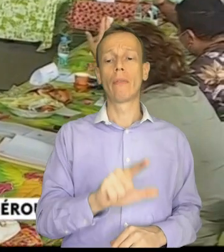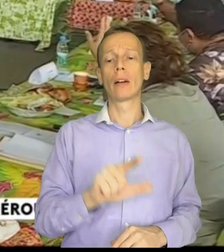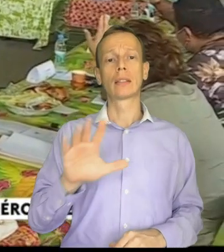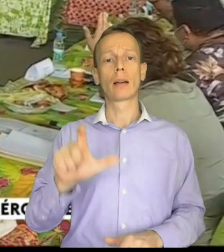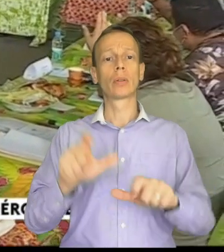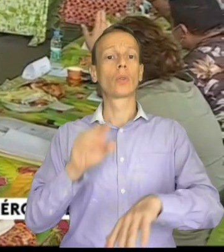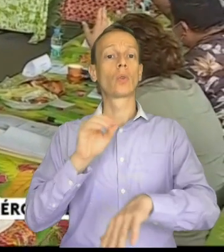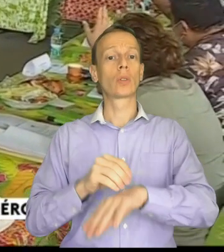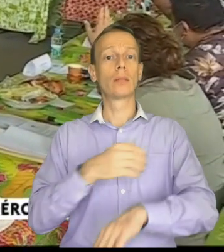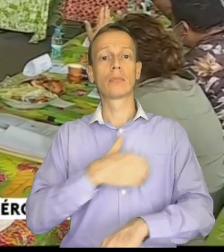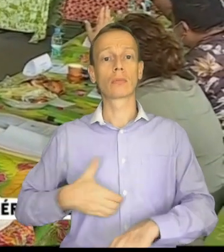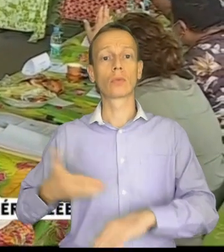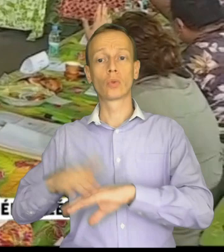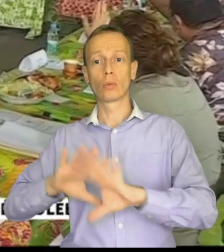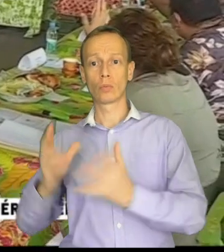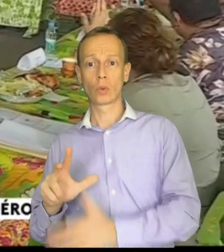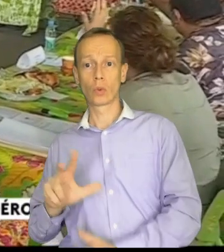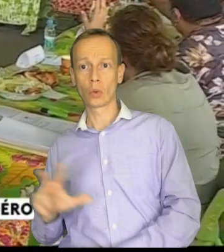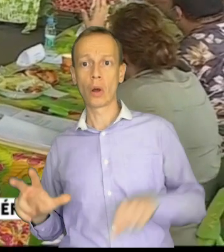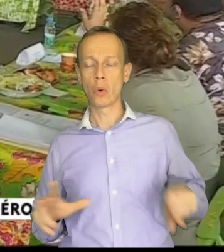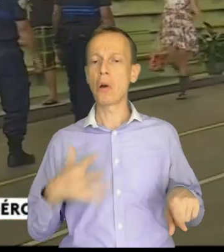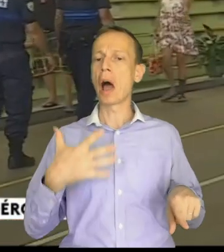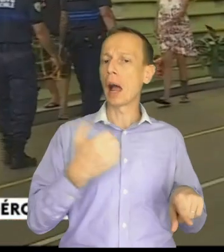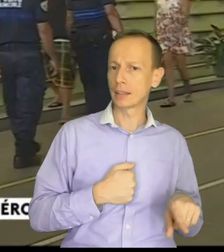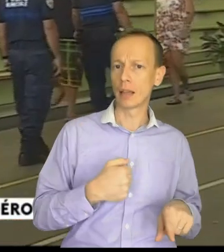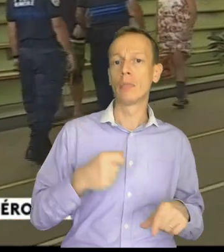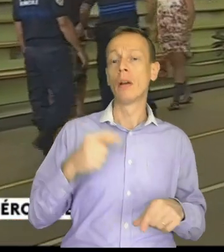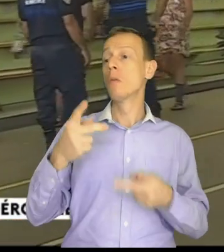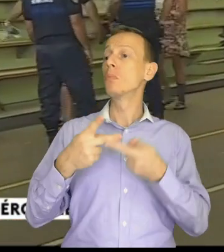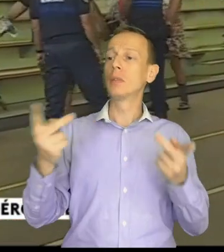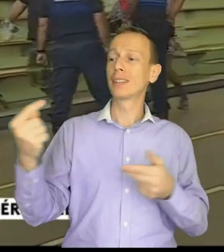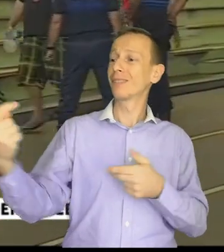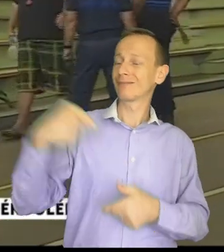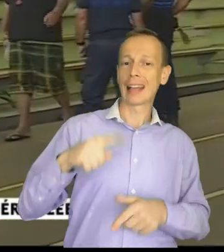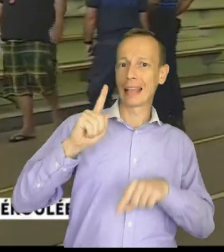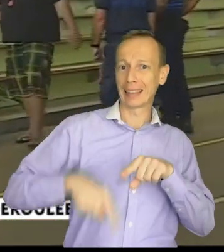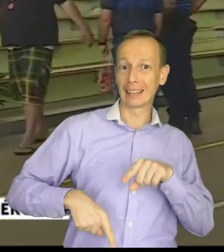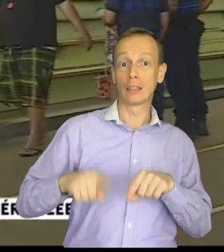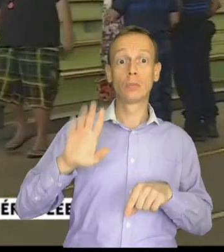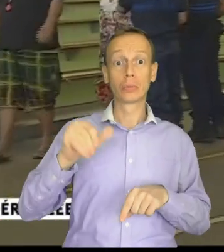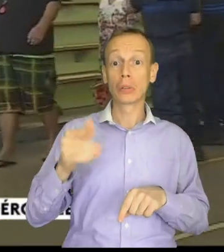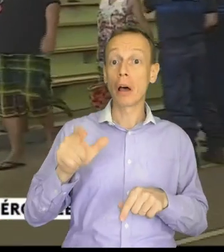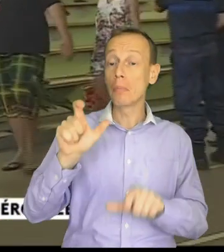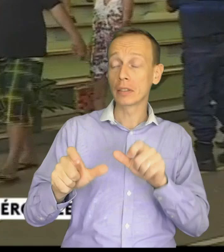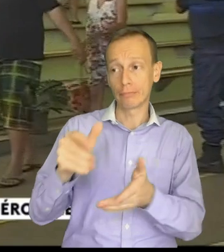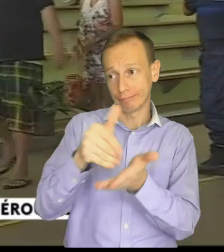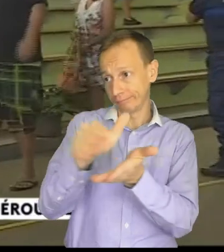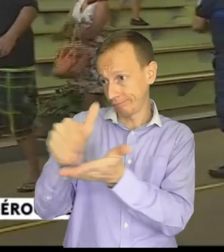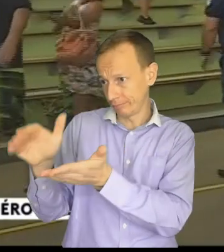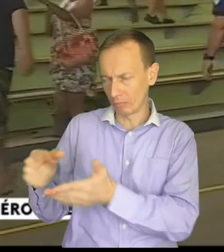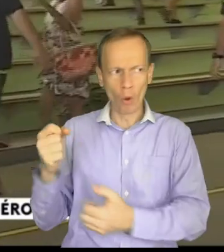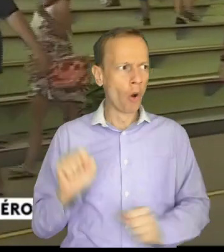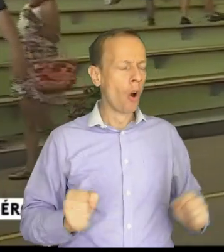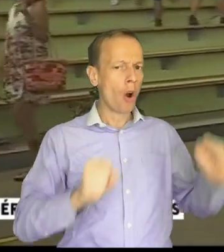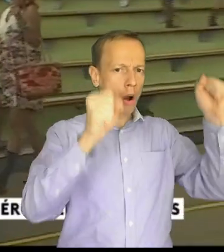conseillers municipaux sur 33 ont adopté la proposition. Les habitants ont été invités à sortir, révoltés. Alors, est-ce